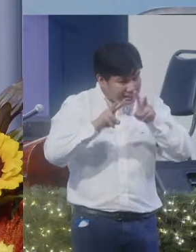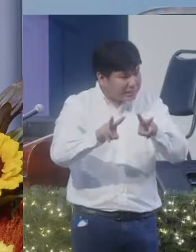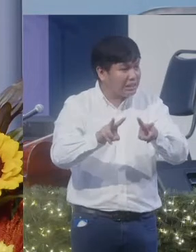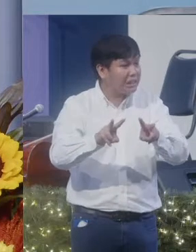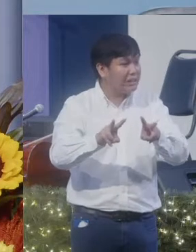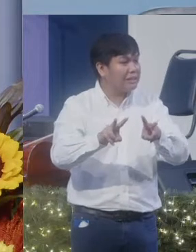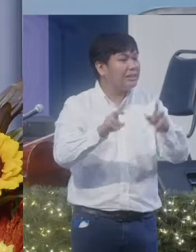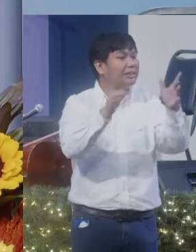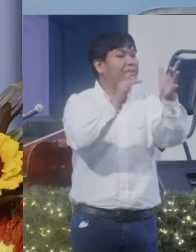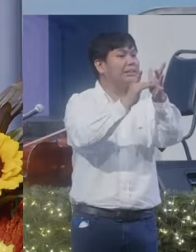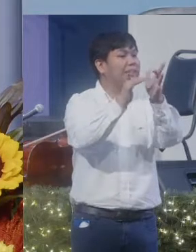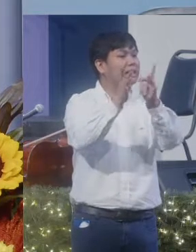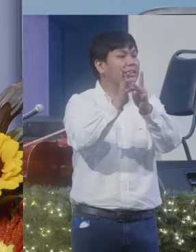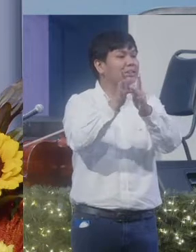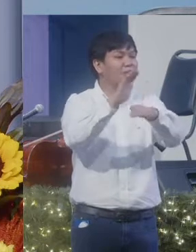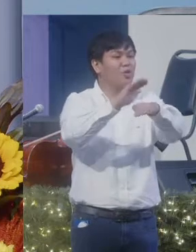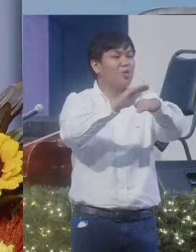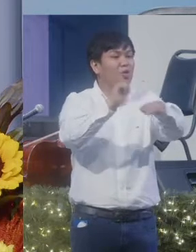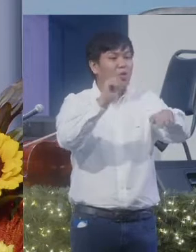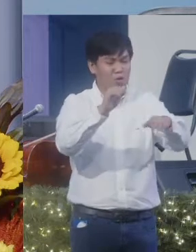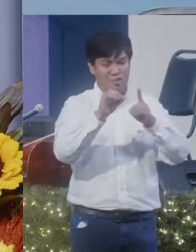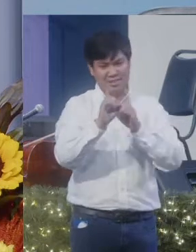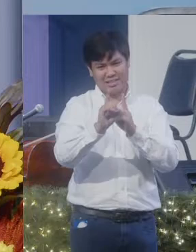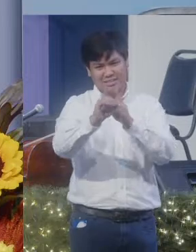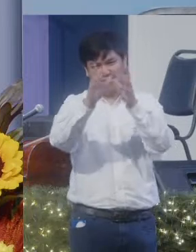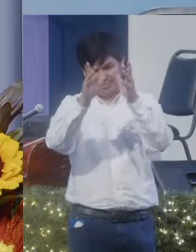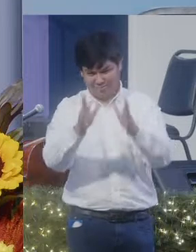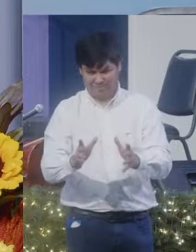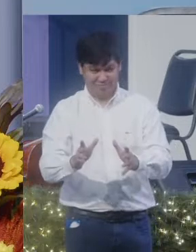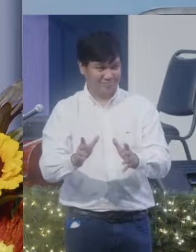ni Jesus ng kanyang mga alagad.